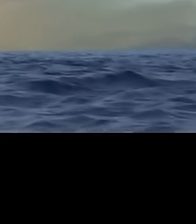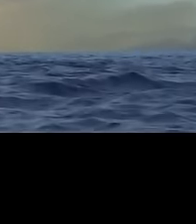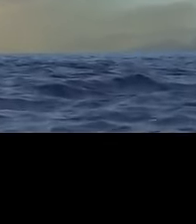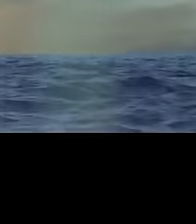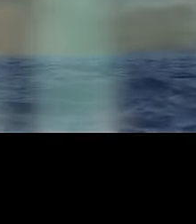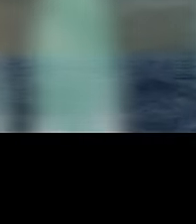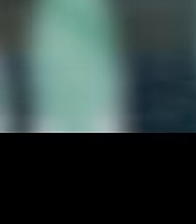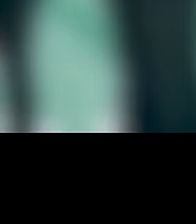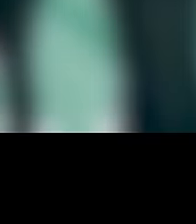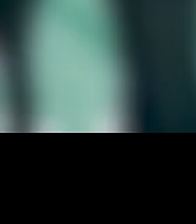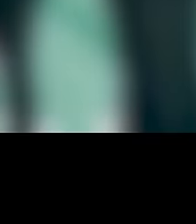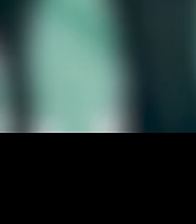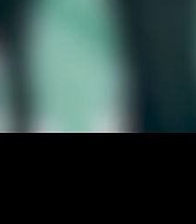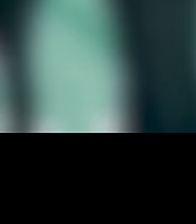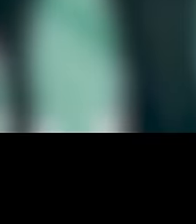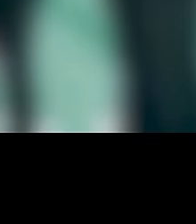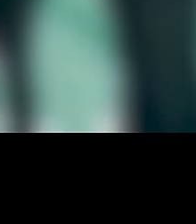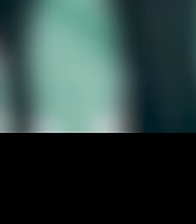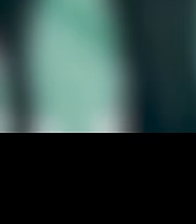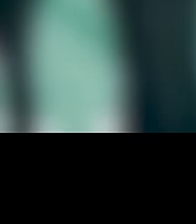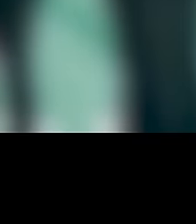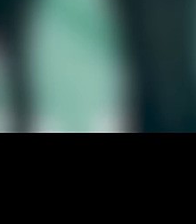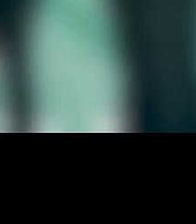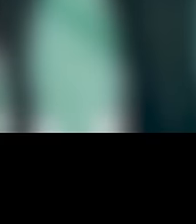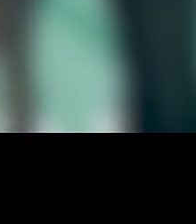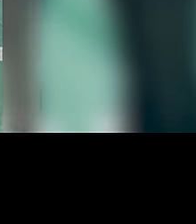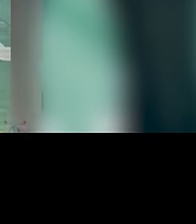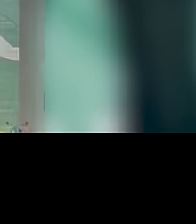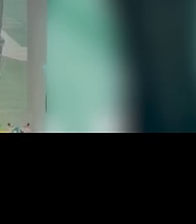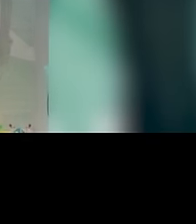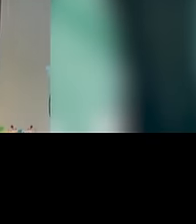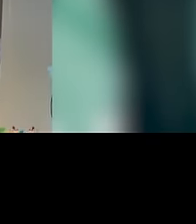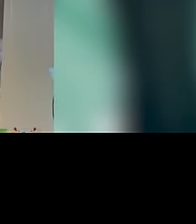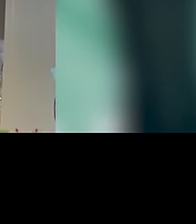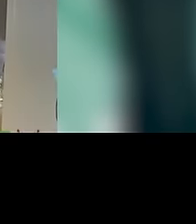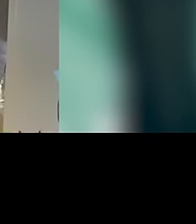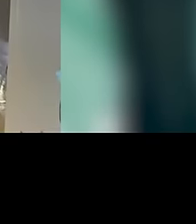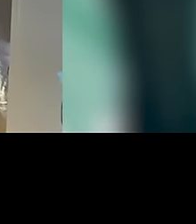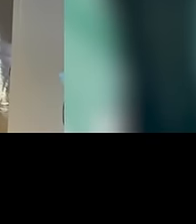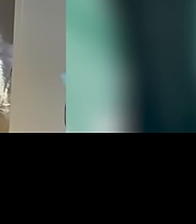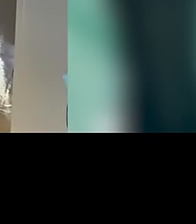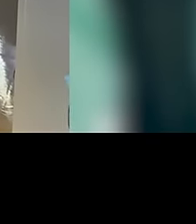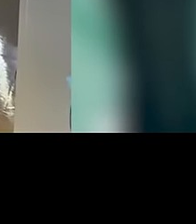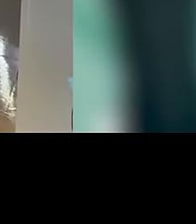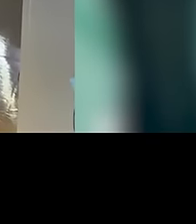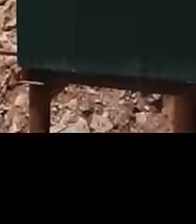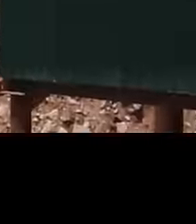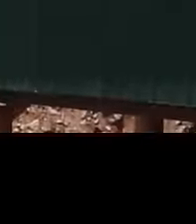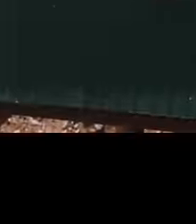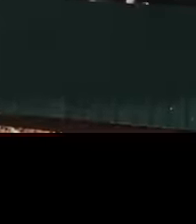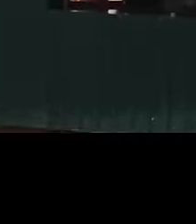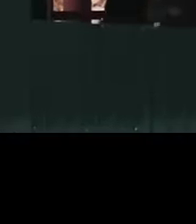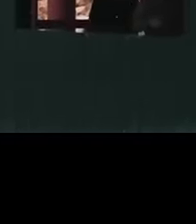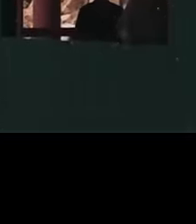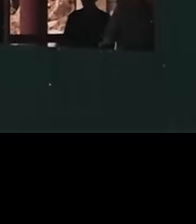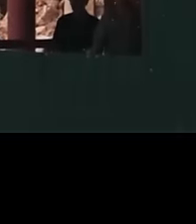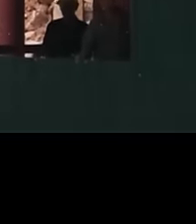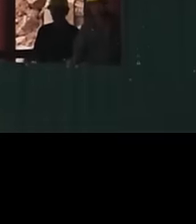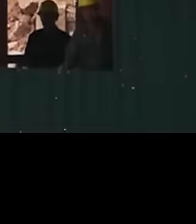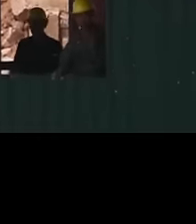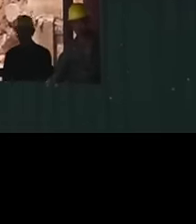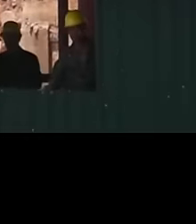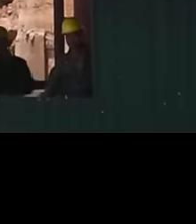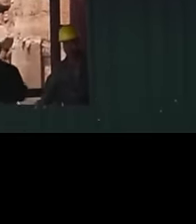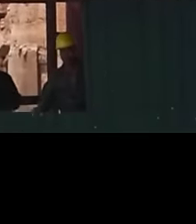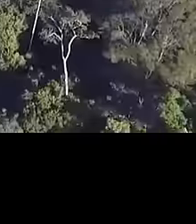de offshore olie- en gassector. Met een concrete visie werkt de regering aan het benutten van onze